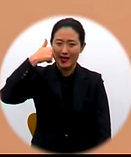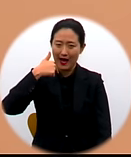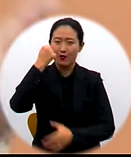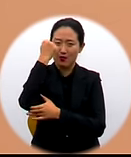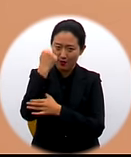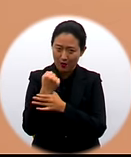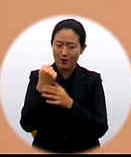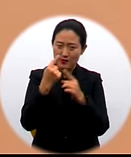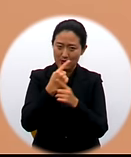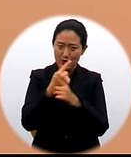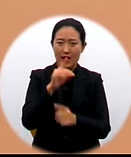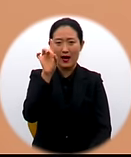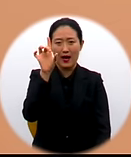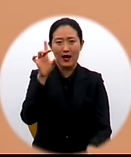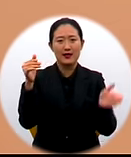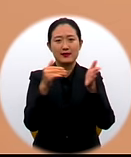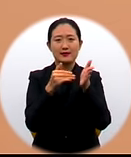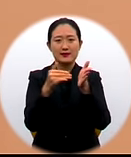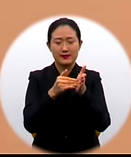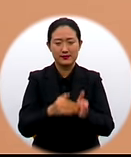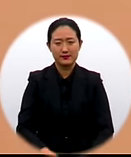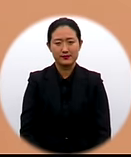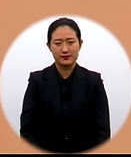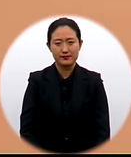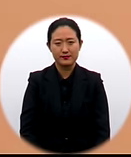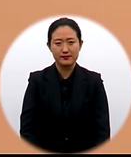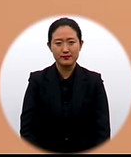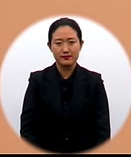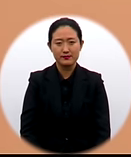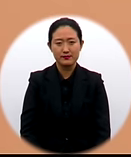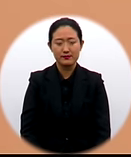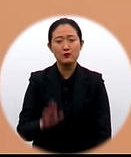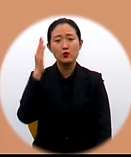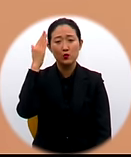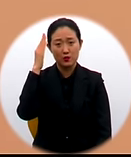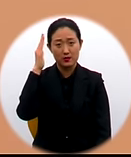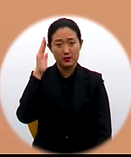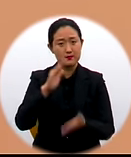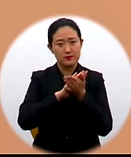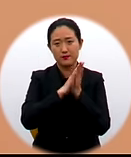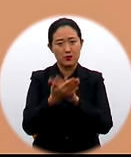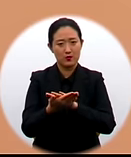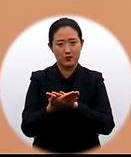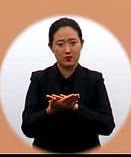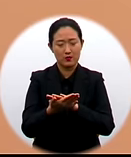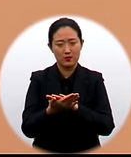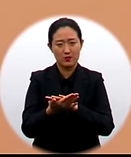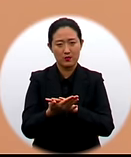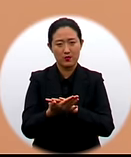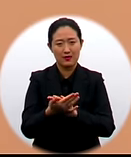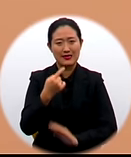실제로 몇십 년전 치과에서는 메인이었죠. 요즘 치과는 뭐가 메인일까요? 당연하지만 교정,